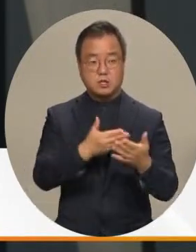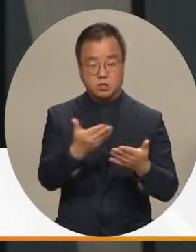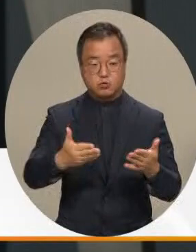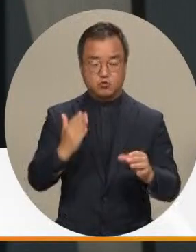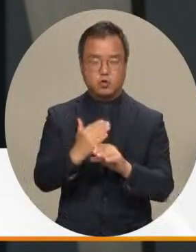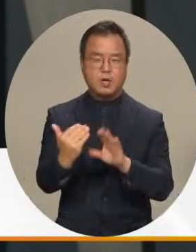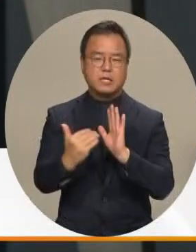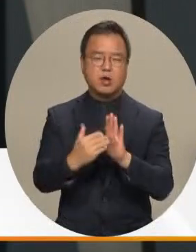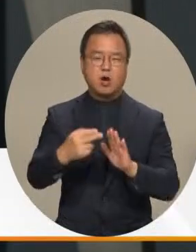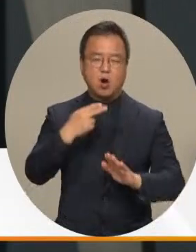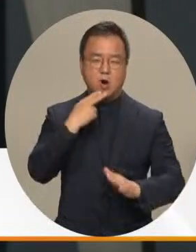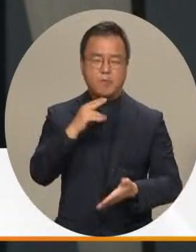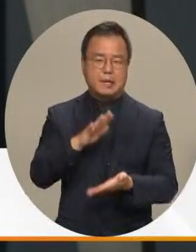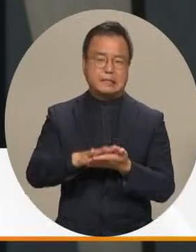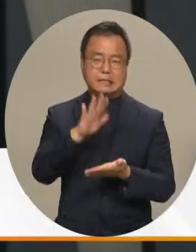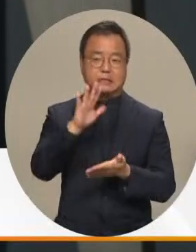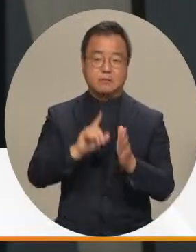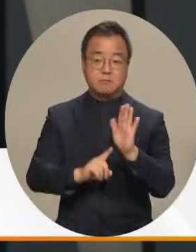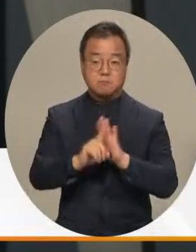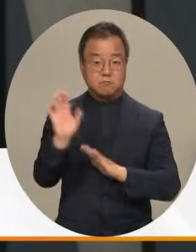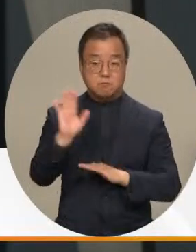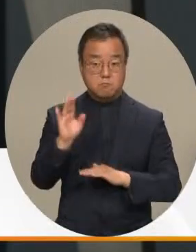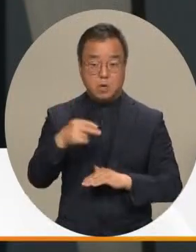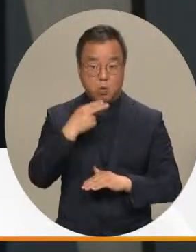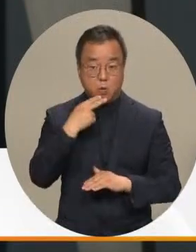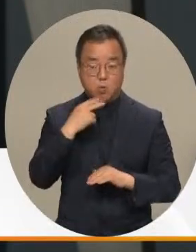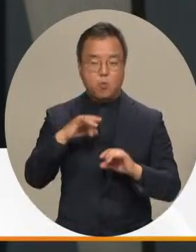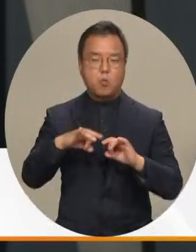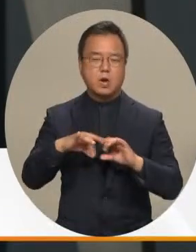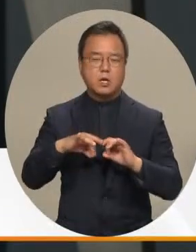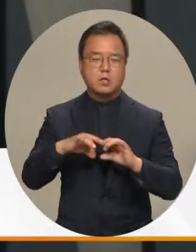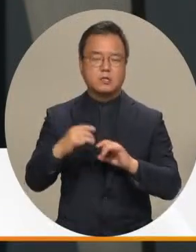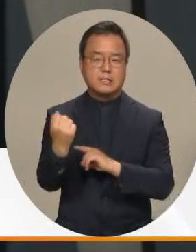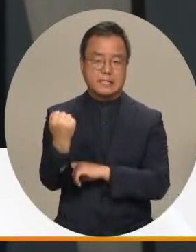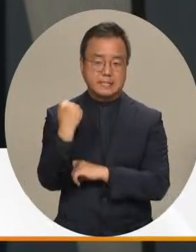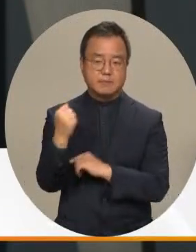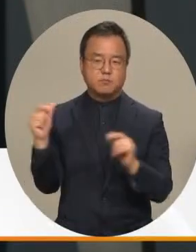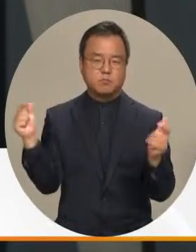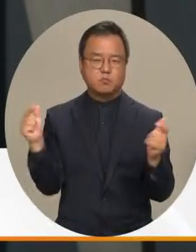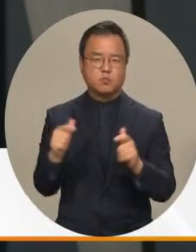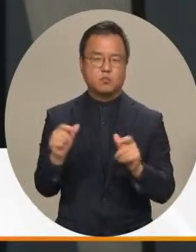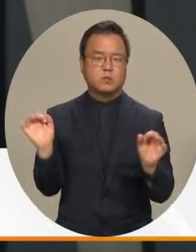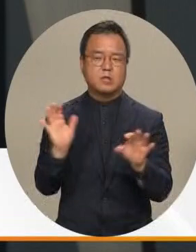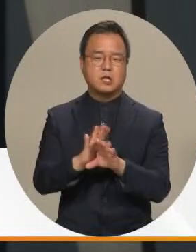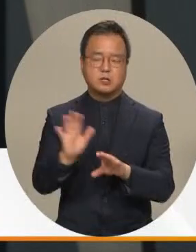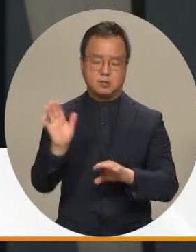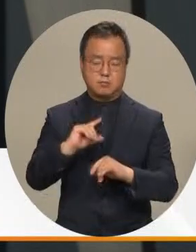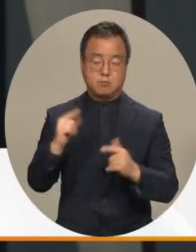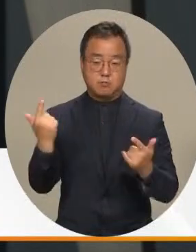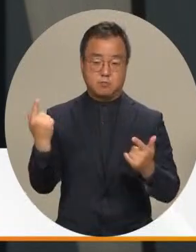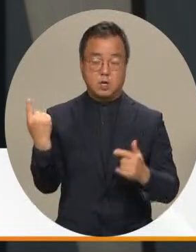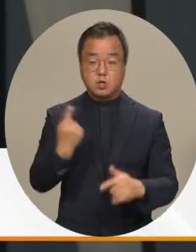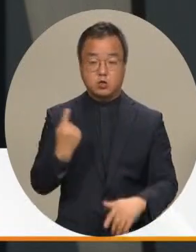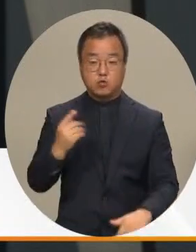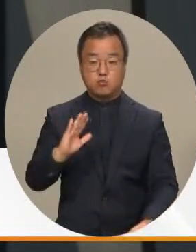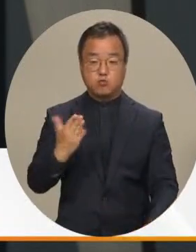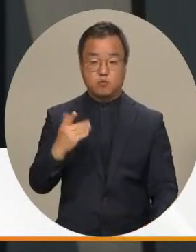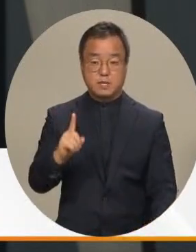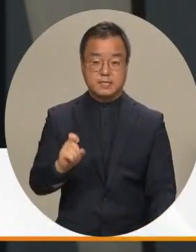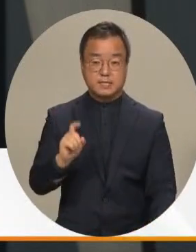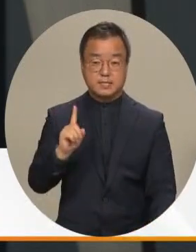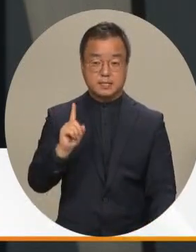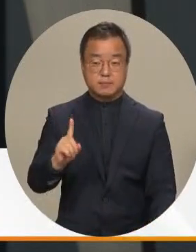열일 발생하지도 않고 에너지 손실이 없다는 것을 의미합니다 사상 최초의 초전도체가 1911년에 네덜란드의